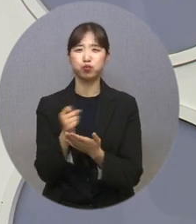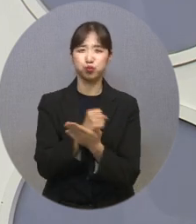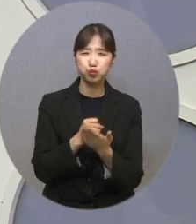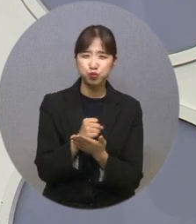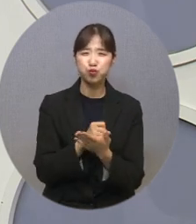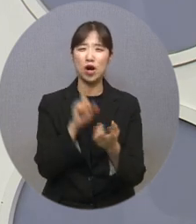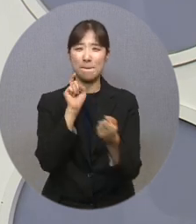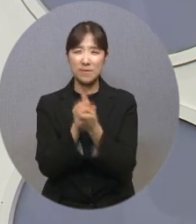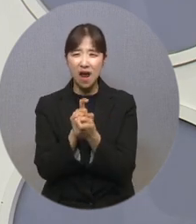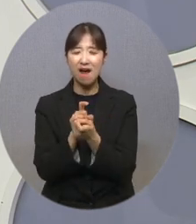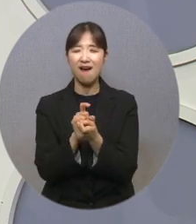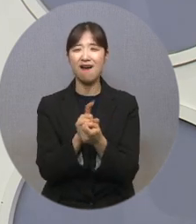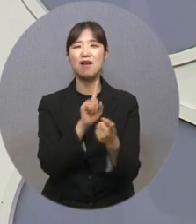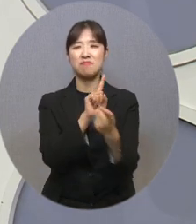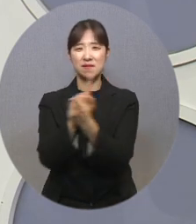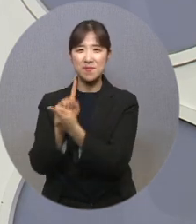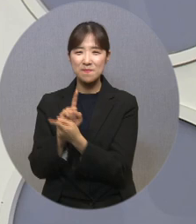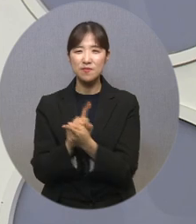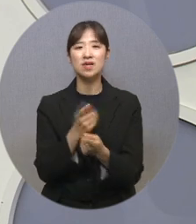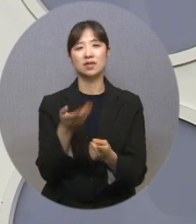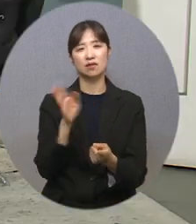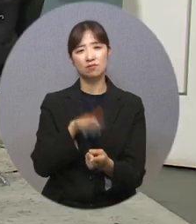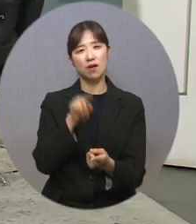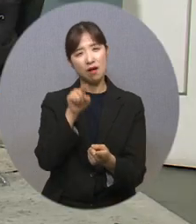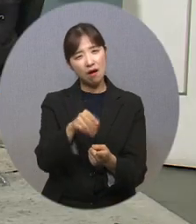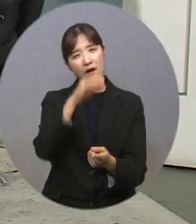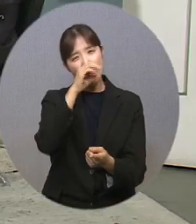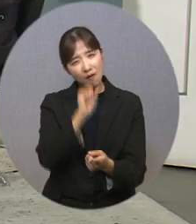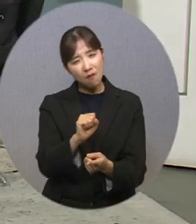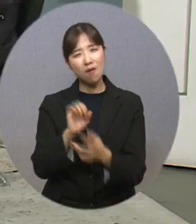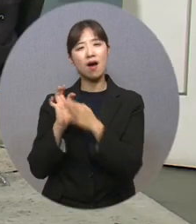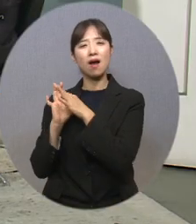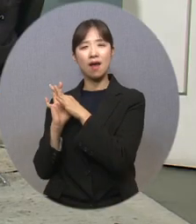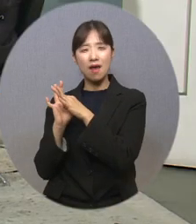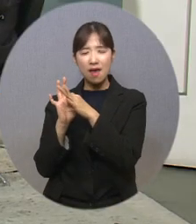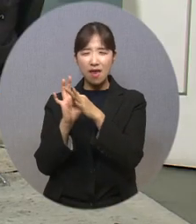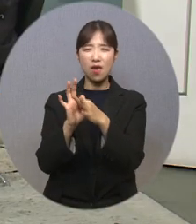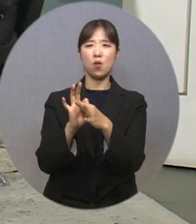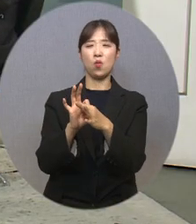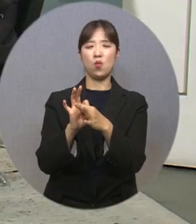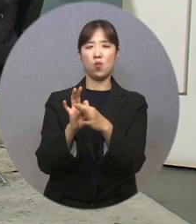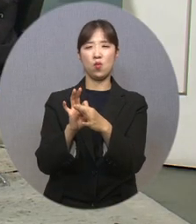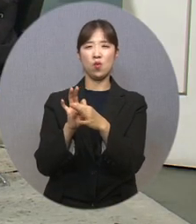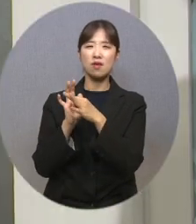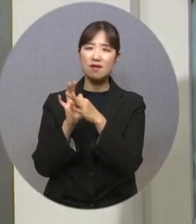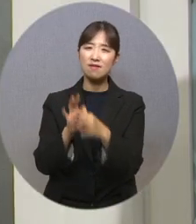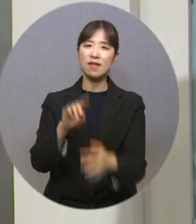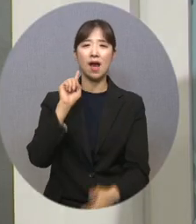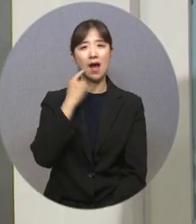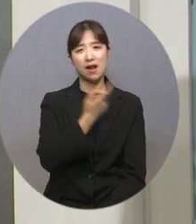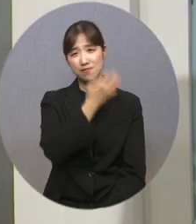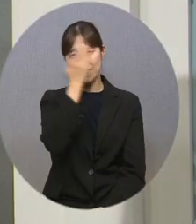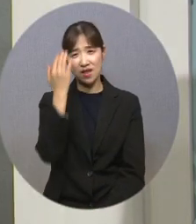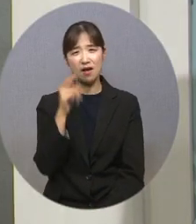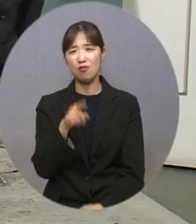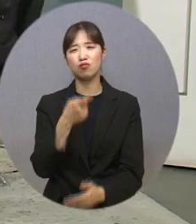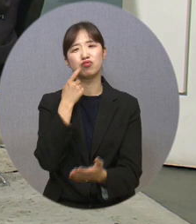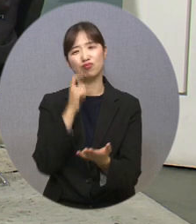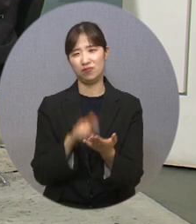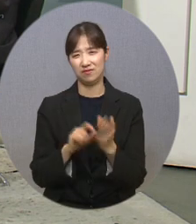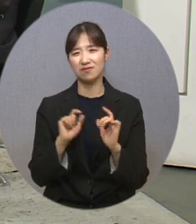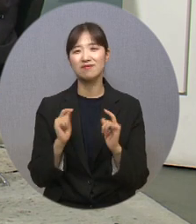만난 인연이지만 그 만남이 좋아서 계속 이어지는 그런 아름다운 그 만남은 쉽지는